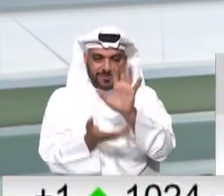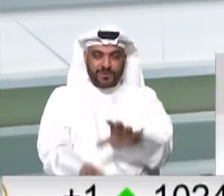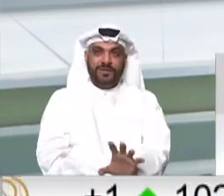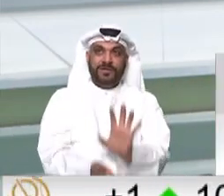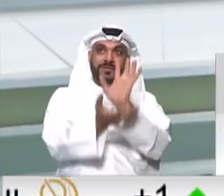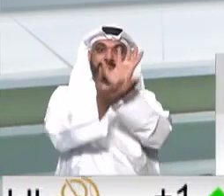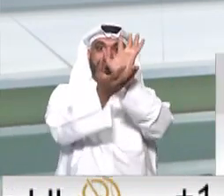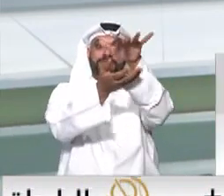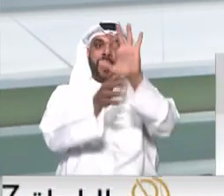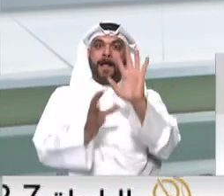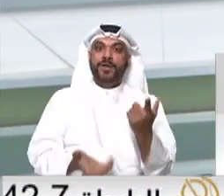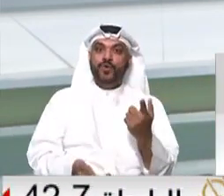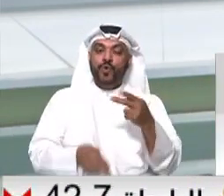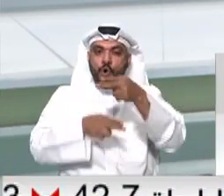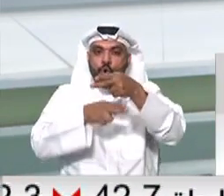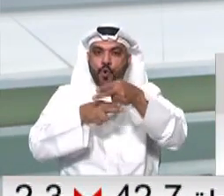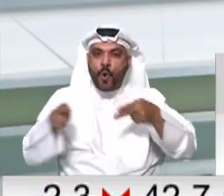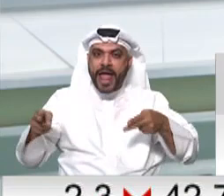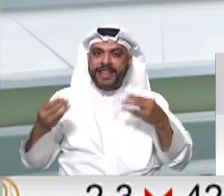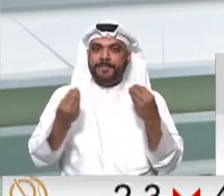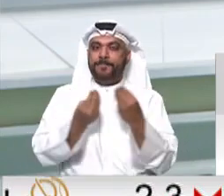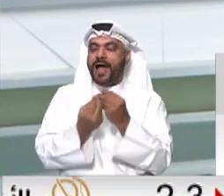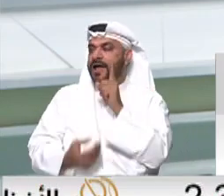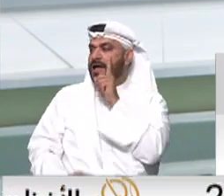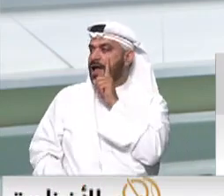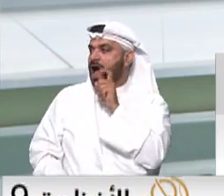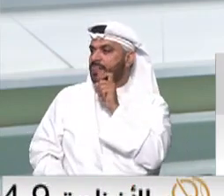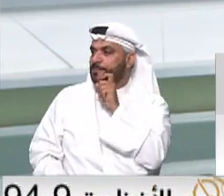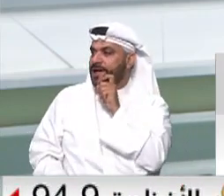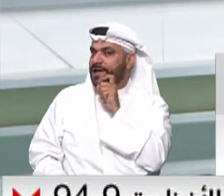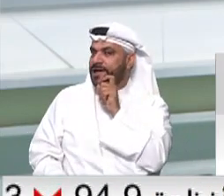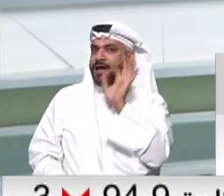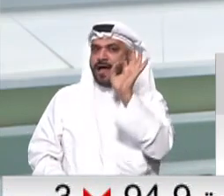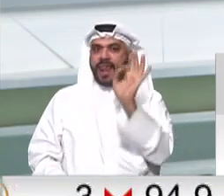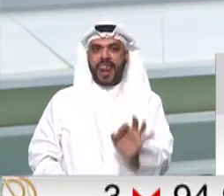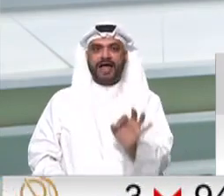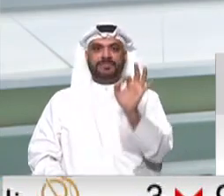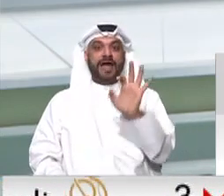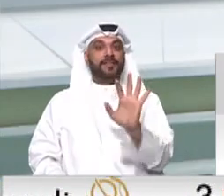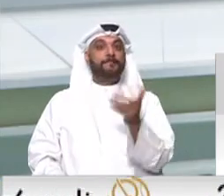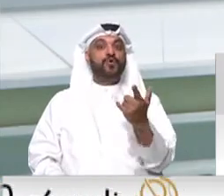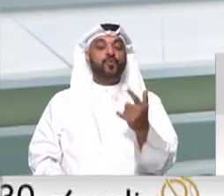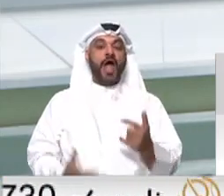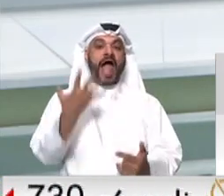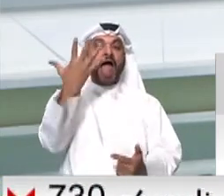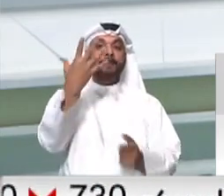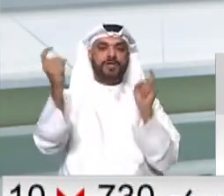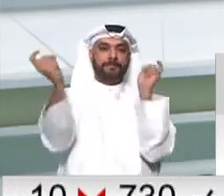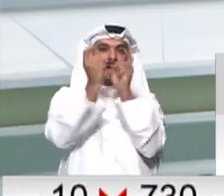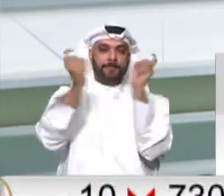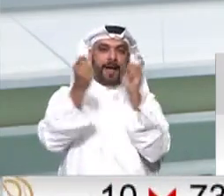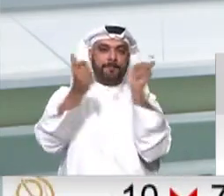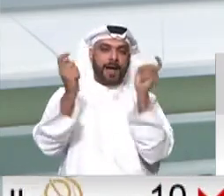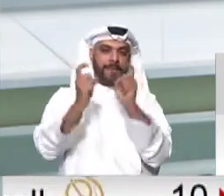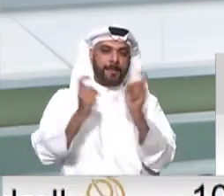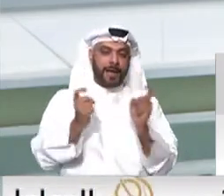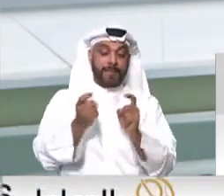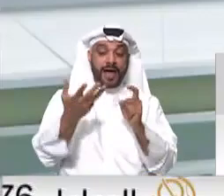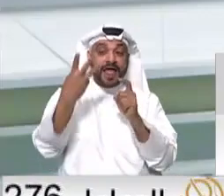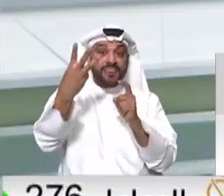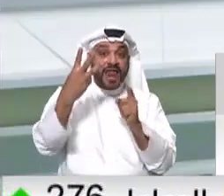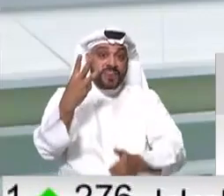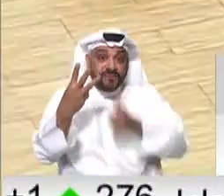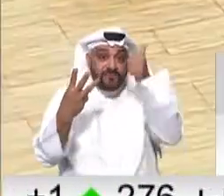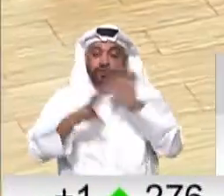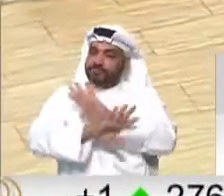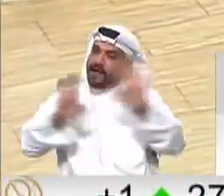أوف ضمن الدور النهائي المكون من 5 مباريات محتملة، وذلك على صالة الاتحاد بمجمع الشيخ سعد العبدالله